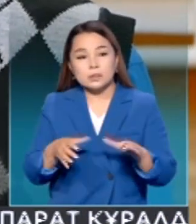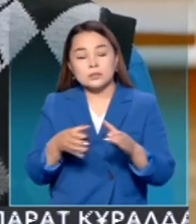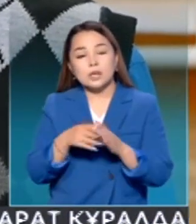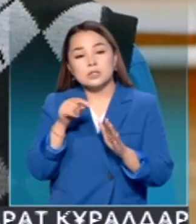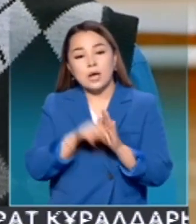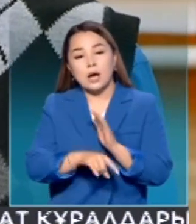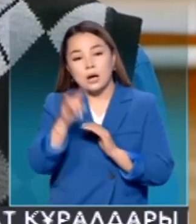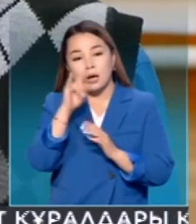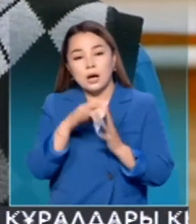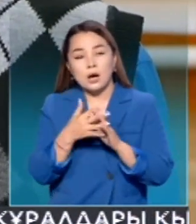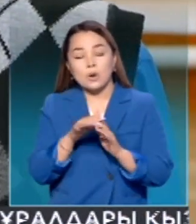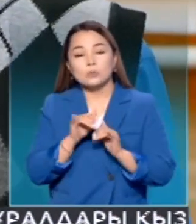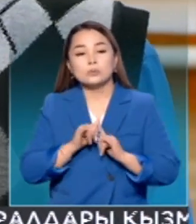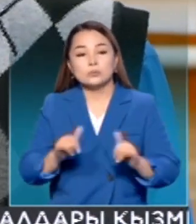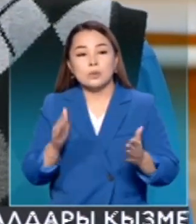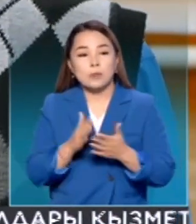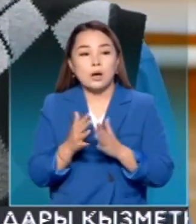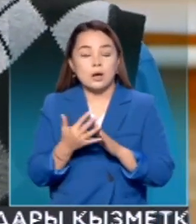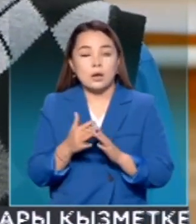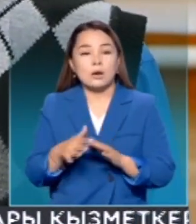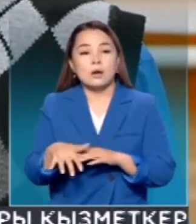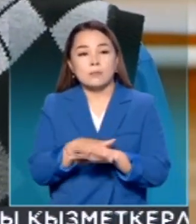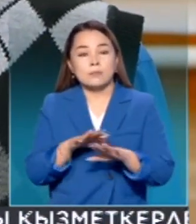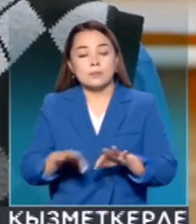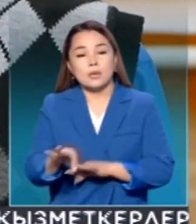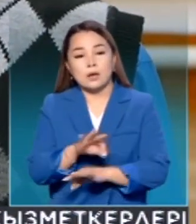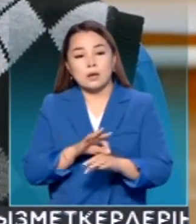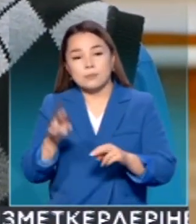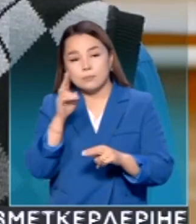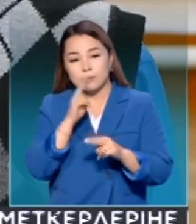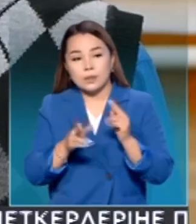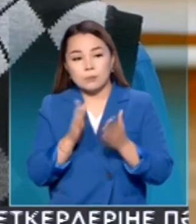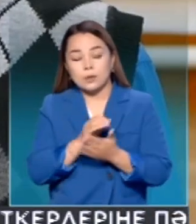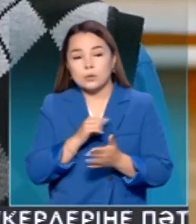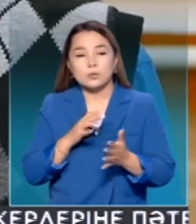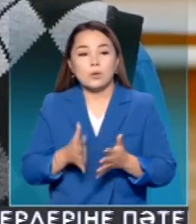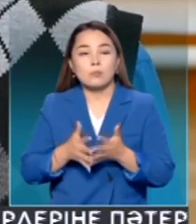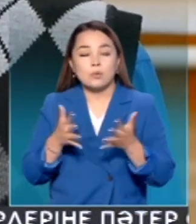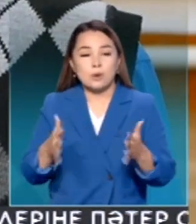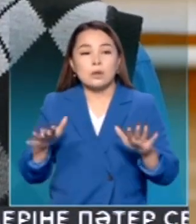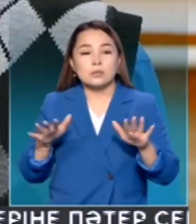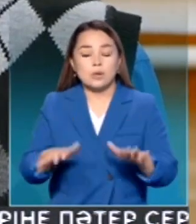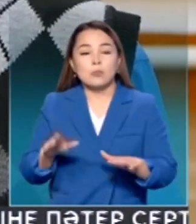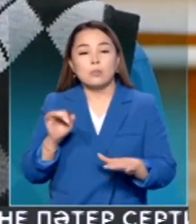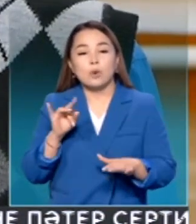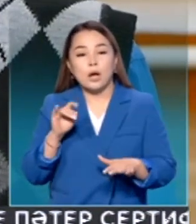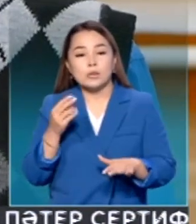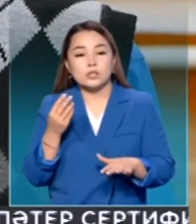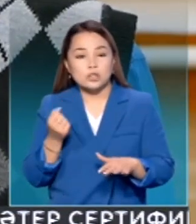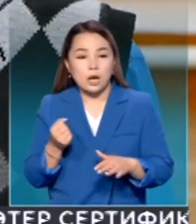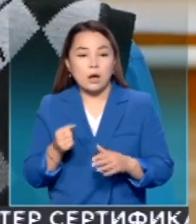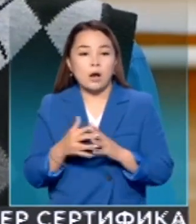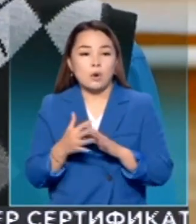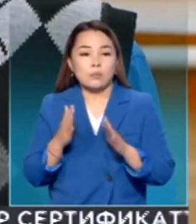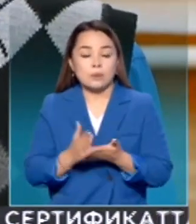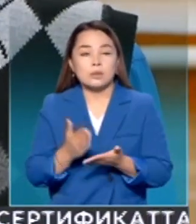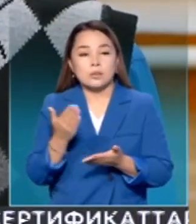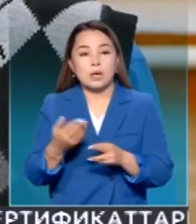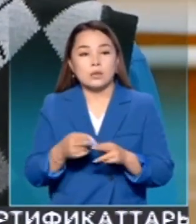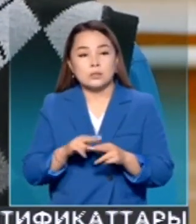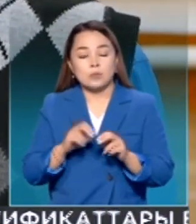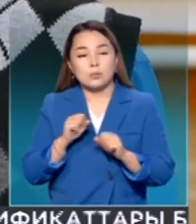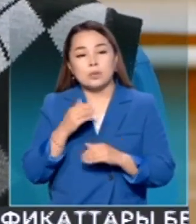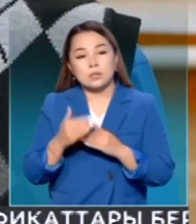ішінде қазақ ауылдар көп. Ауылдар тіпті карта бетінен жоғалып кеткен. Ең көне ауылдардың бірі Боранша ауыл деп айтуға болады. Ол